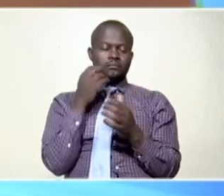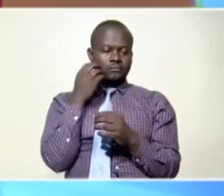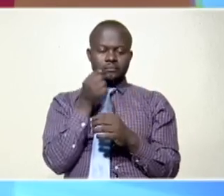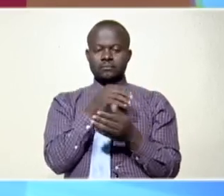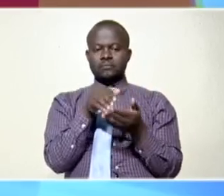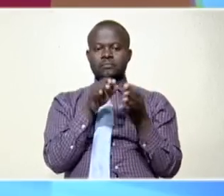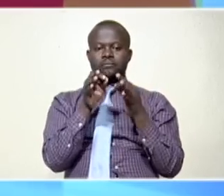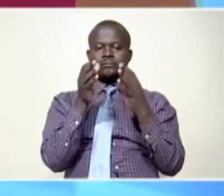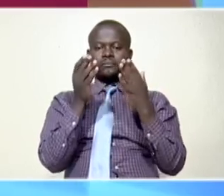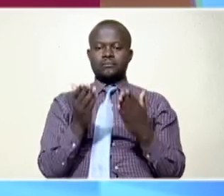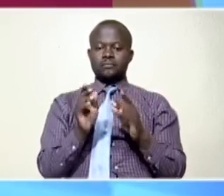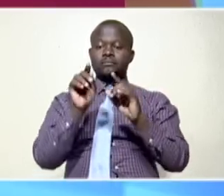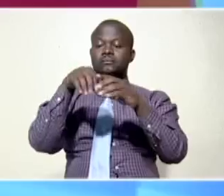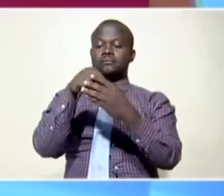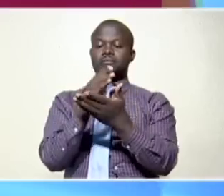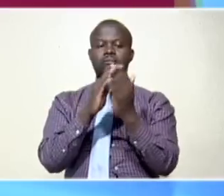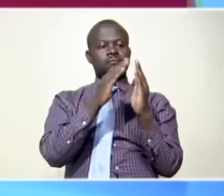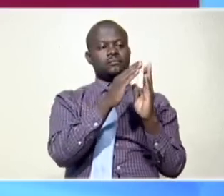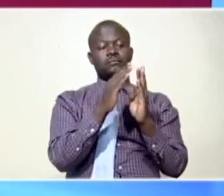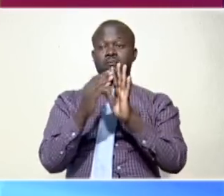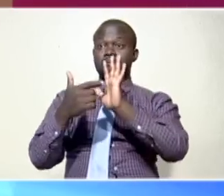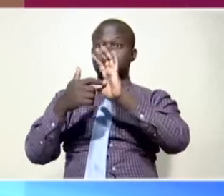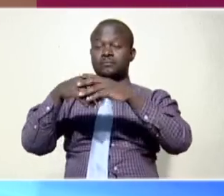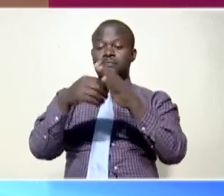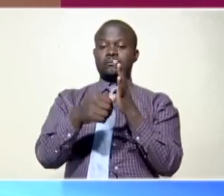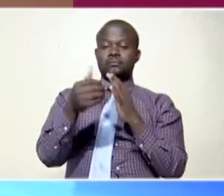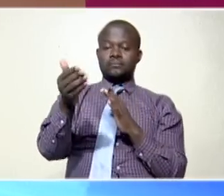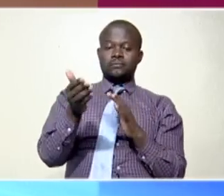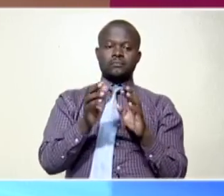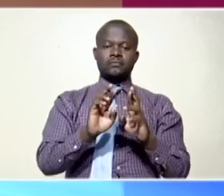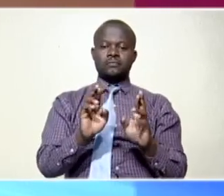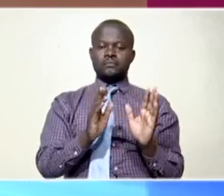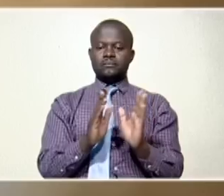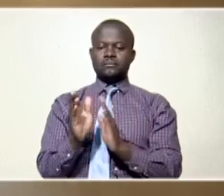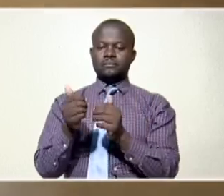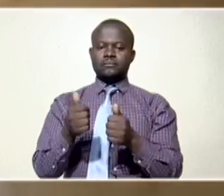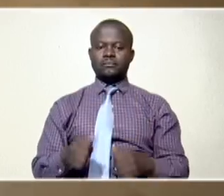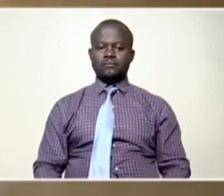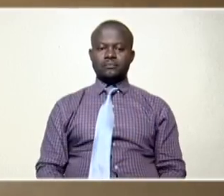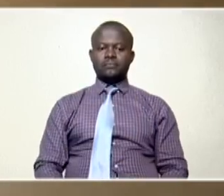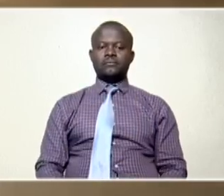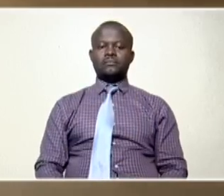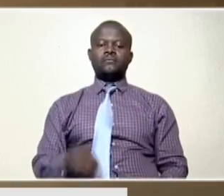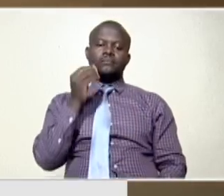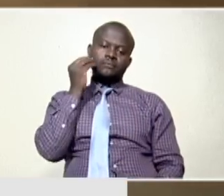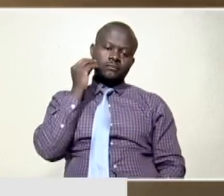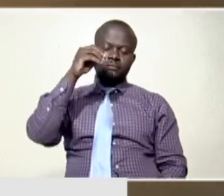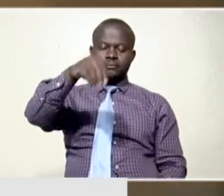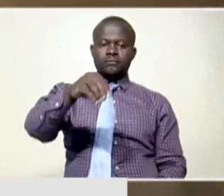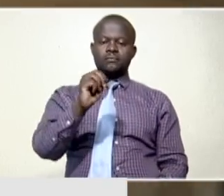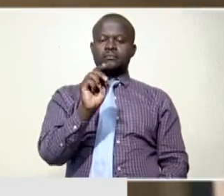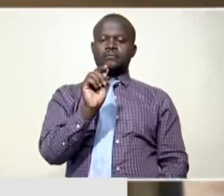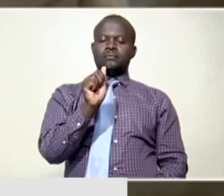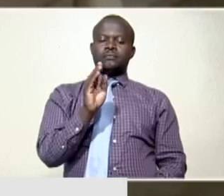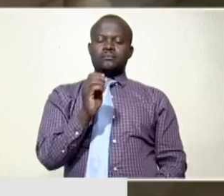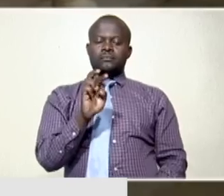Pierre Ndagijimana yagiye muri imwe mu midugudu igaragaramo iki kibazo adutegurira inkuru irambuye. Mu nzu kwa Mukabera Vestine utuye mu